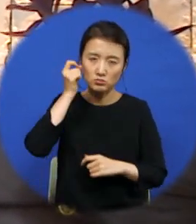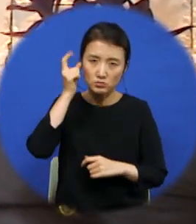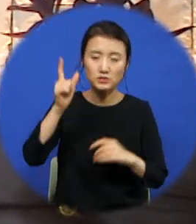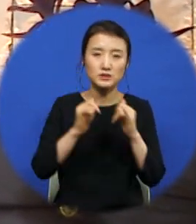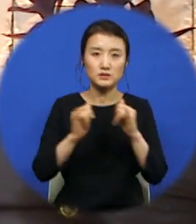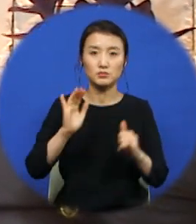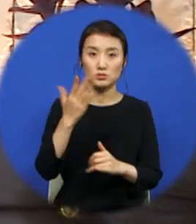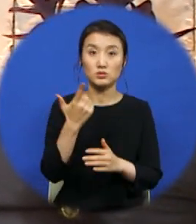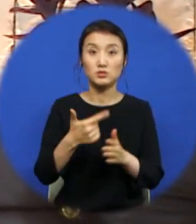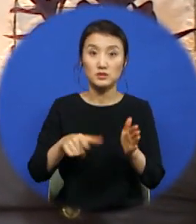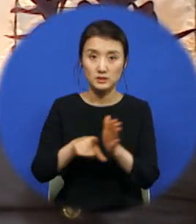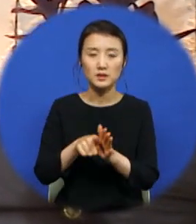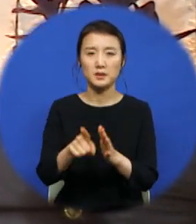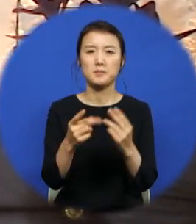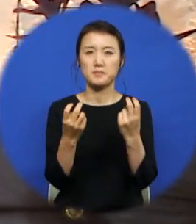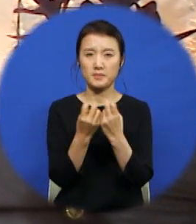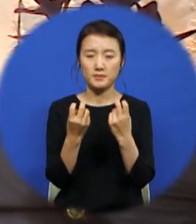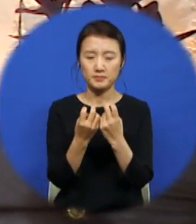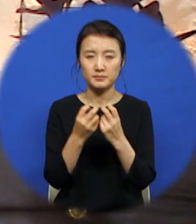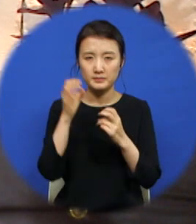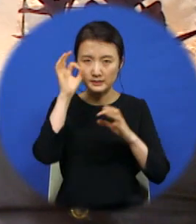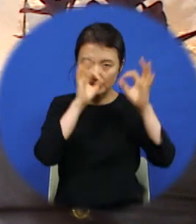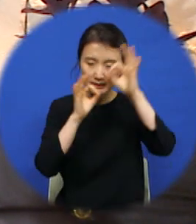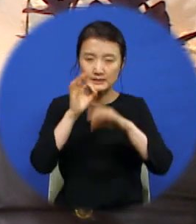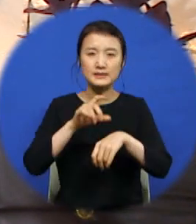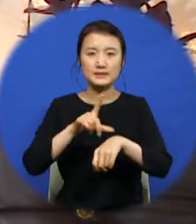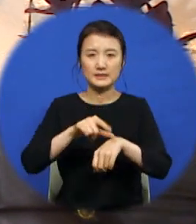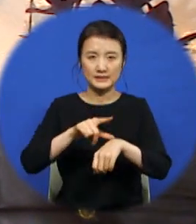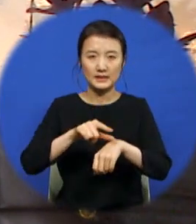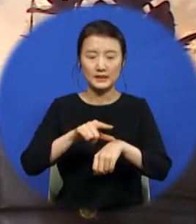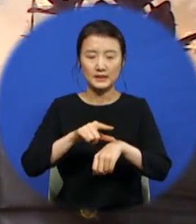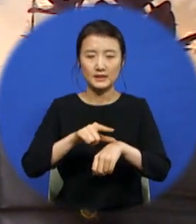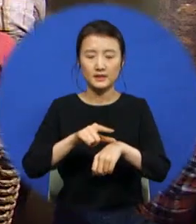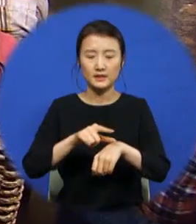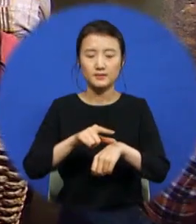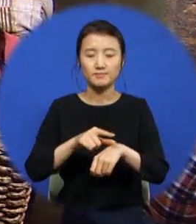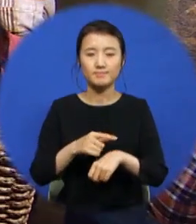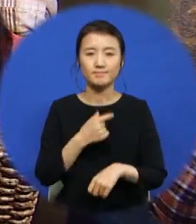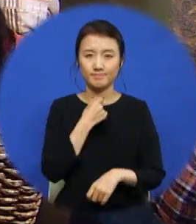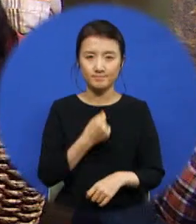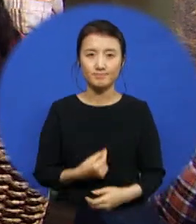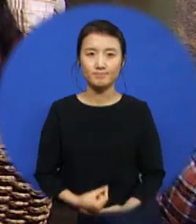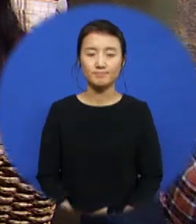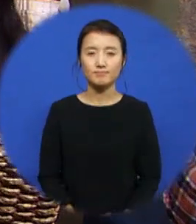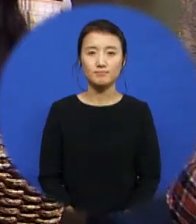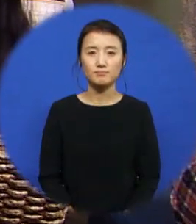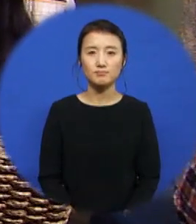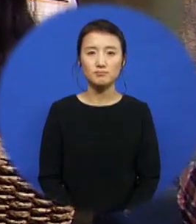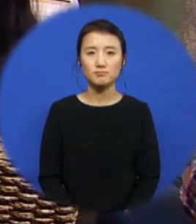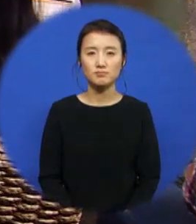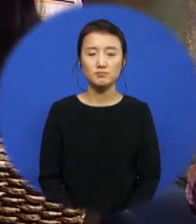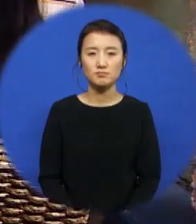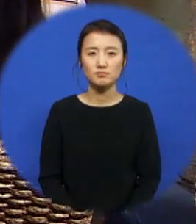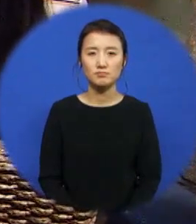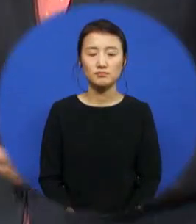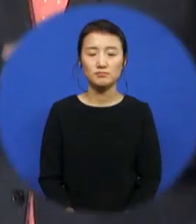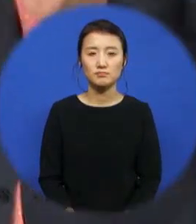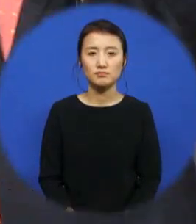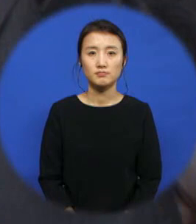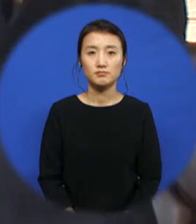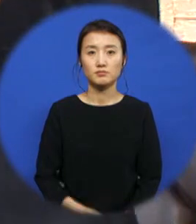위한 그 방법을 한번 찾아보는 그런 시간을 갖도록 하겠습니다 보시죠